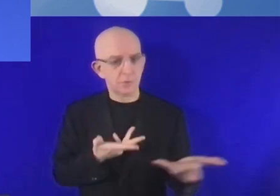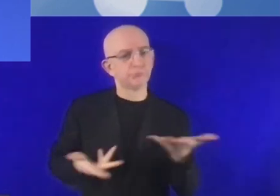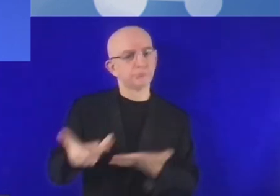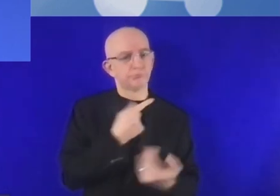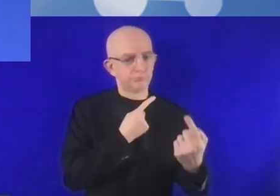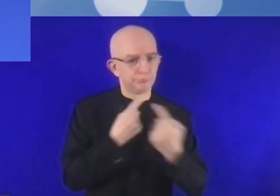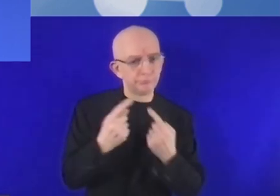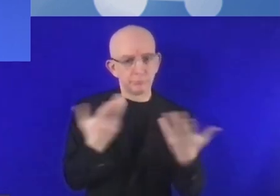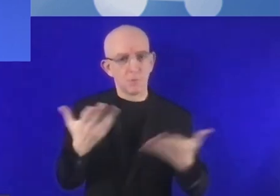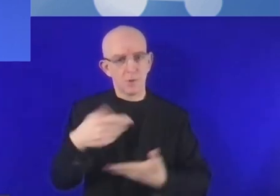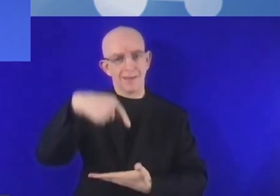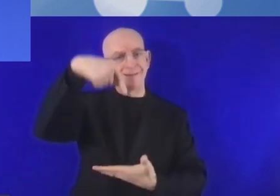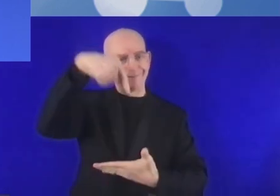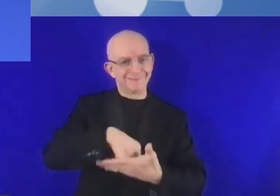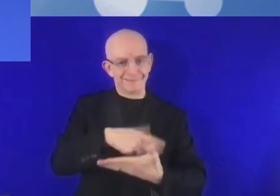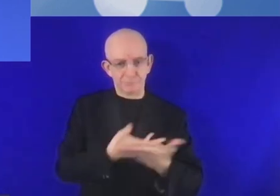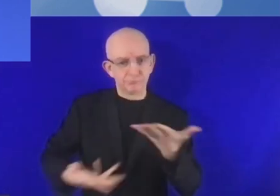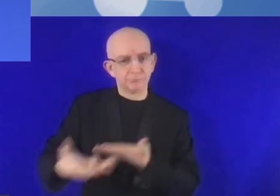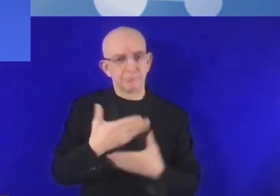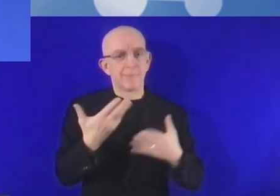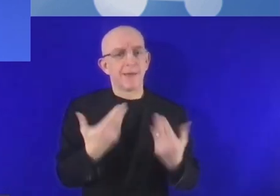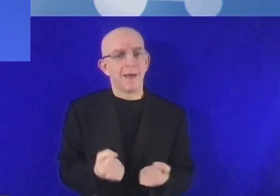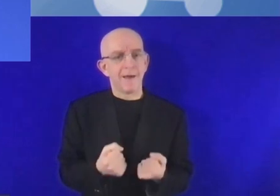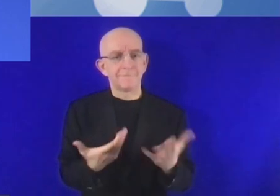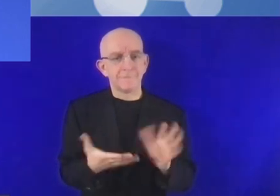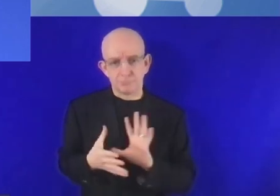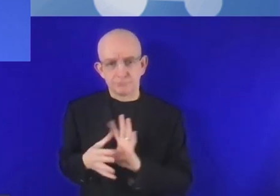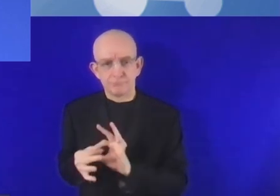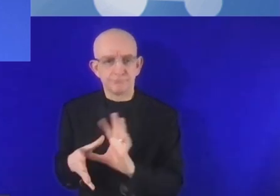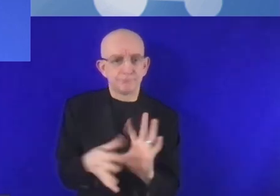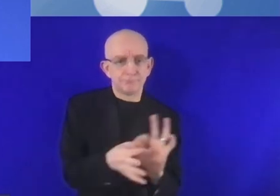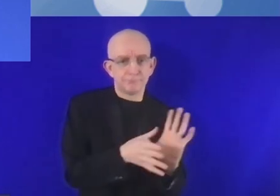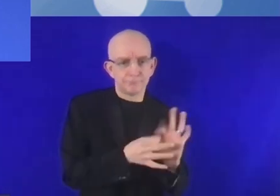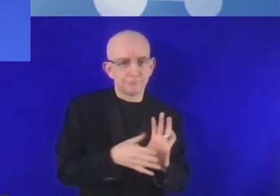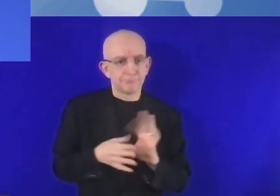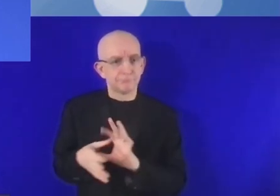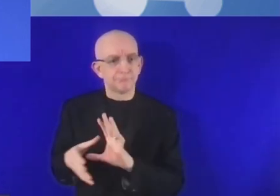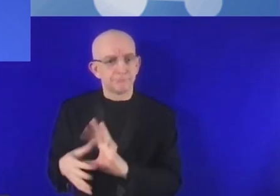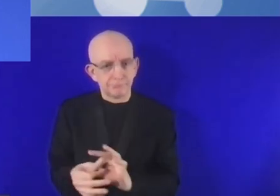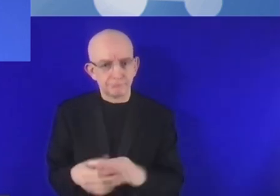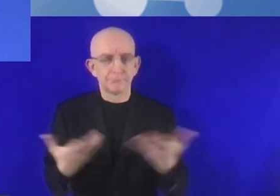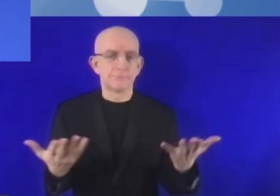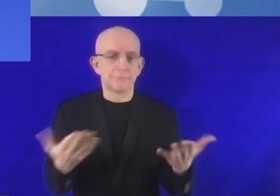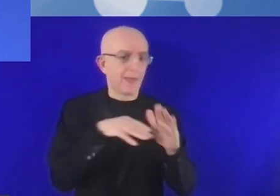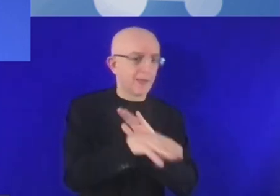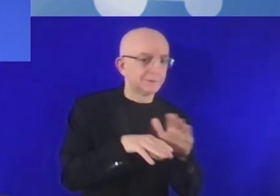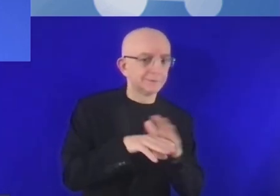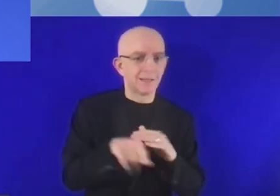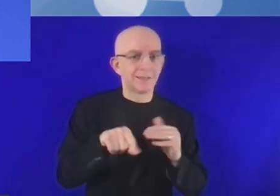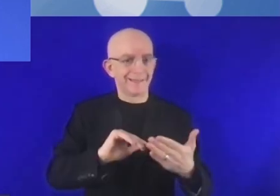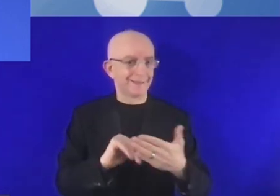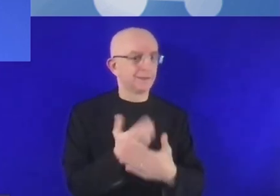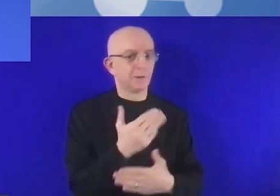prędkości, ale też i dostęp w ogóle do internetu, o czym też tutaj mówiliśmy. Drugi obszar, bardzo szeroko komentowany